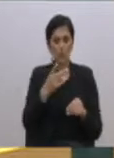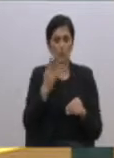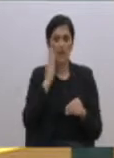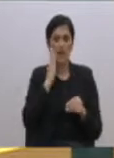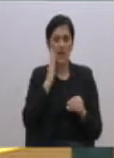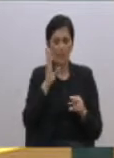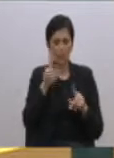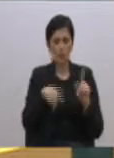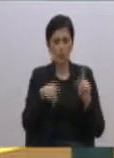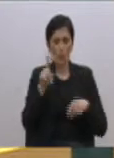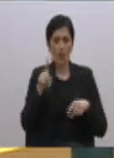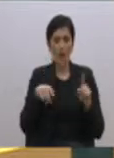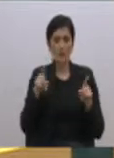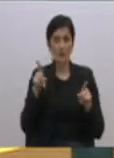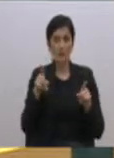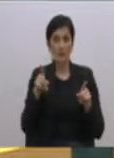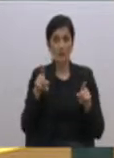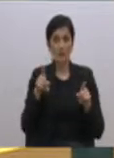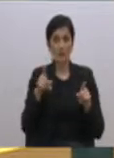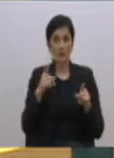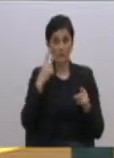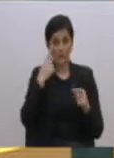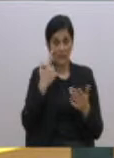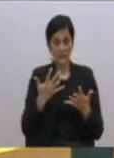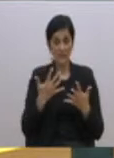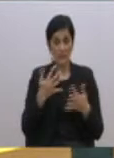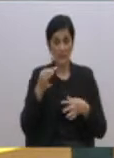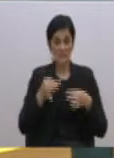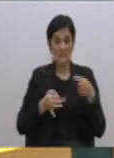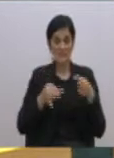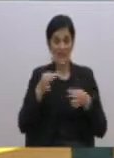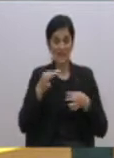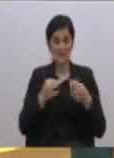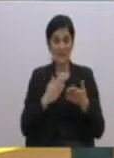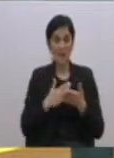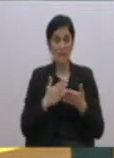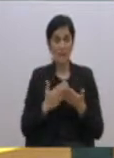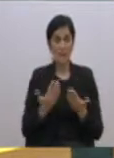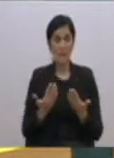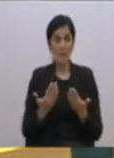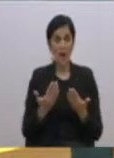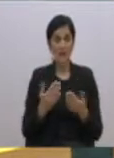ანუ ზოგადად, ანუ წარმოიდგინეთ, ეს არის სასამართლო, რომელიც